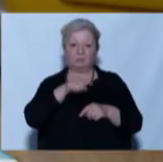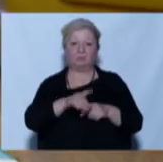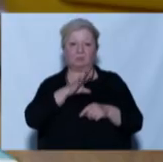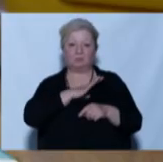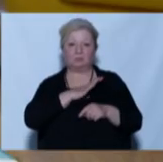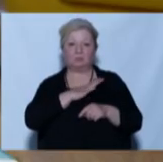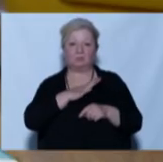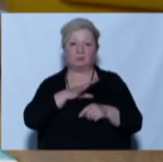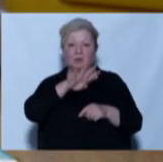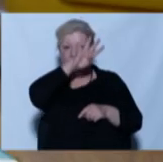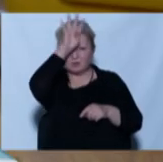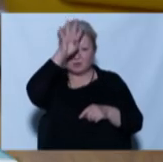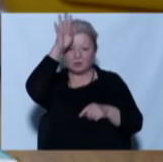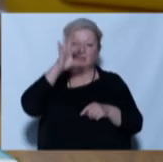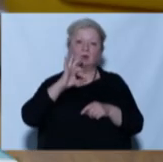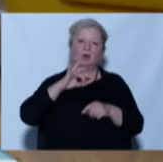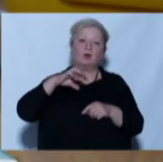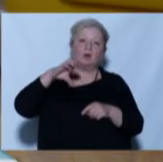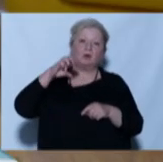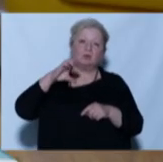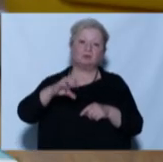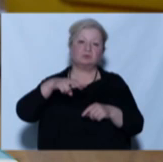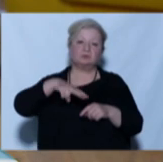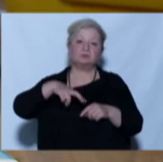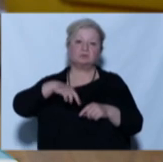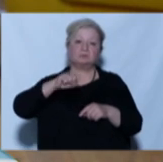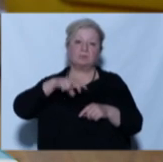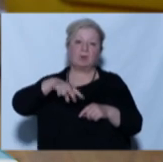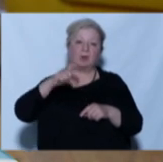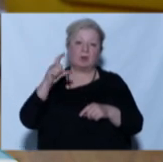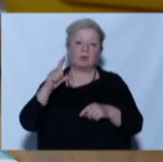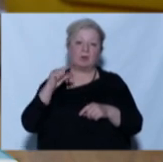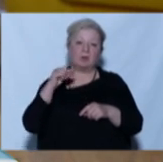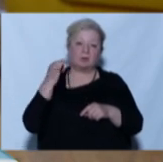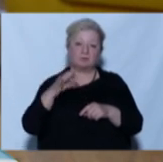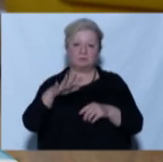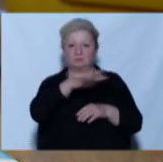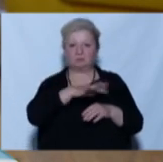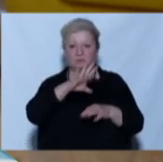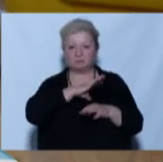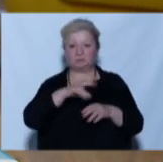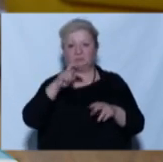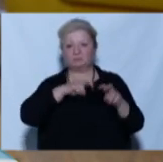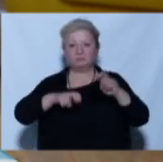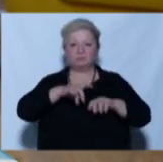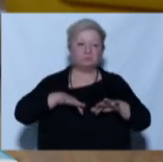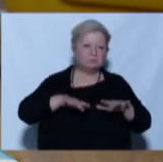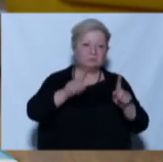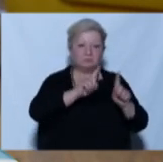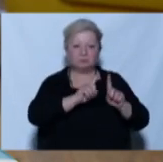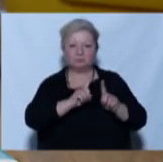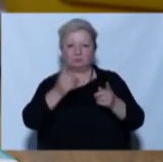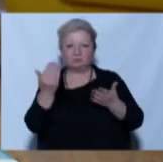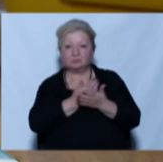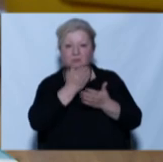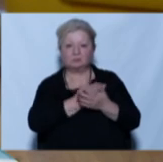და ოსმალეთის ზეწოლისაგან თავადაც ეძებდნენ რუსეთთან ურთიერთობის გამტკიცებას და სწორედ ამის შედეგი იყო ის, რომ 1800 წელს